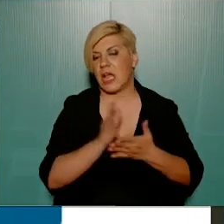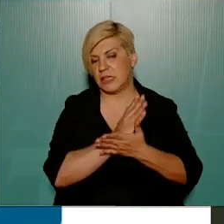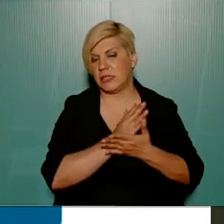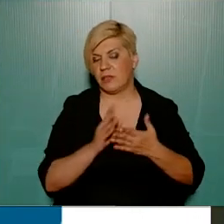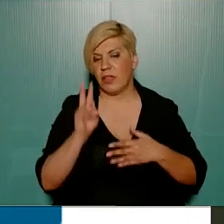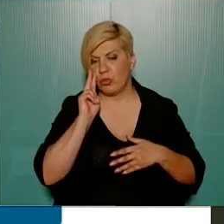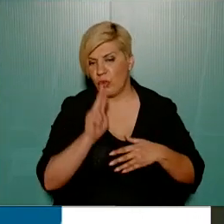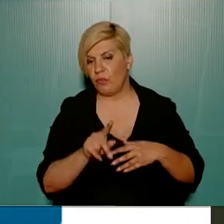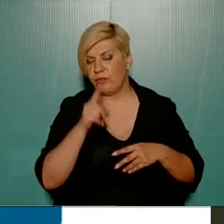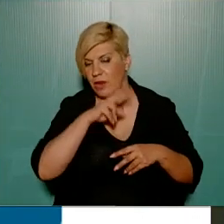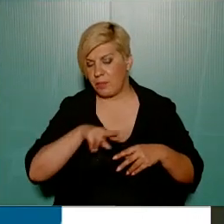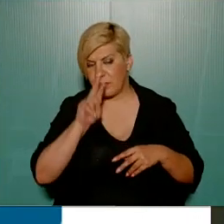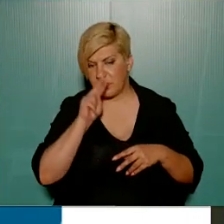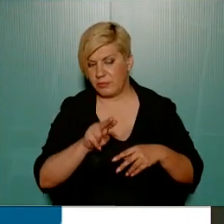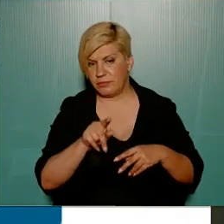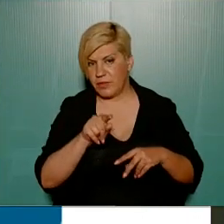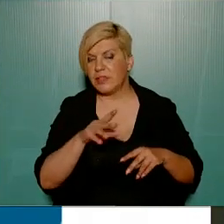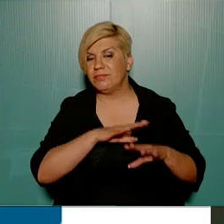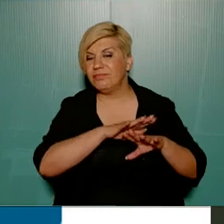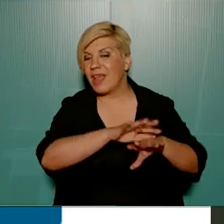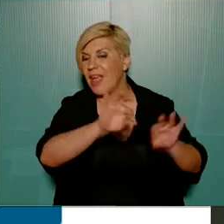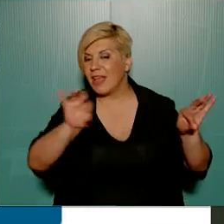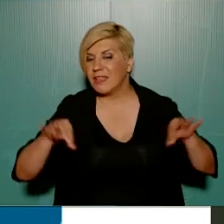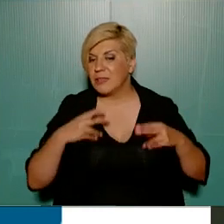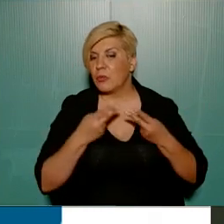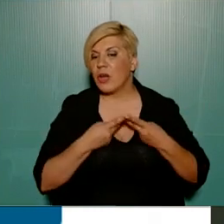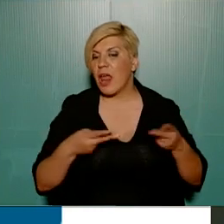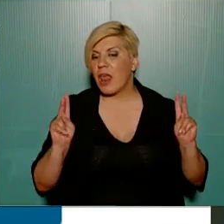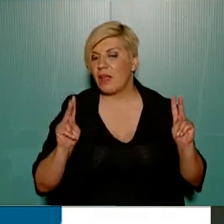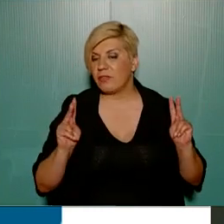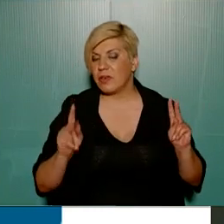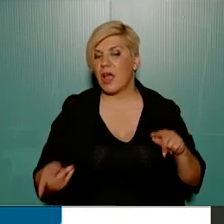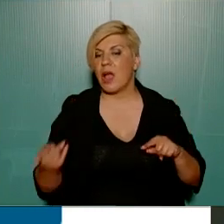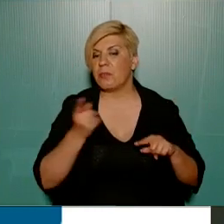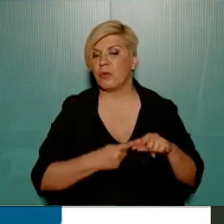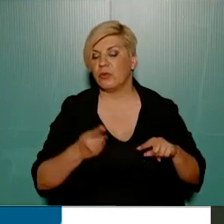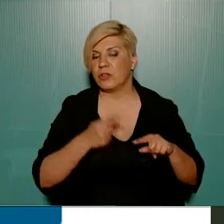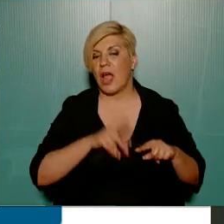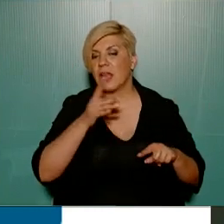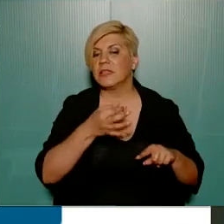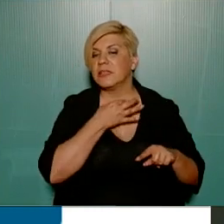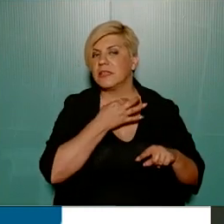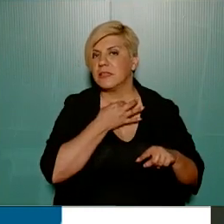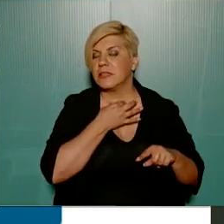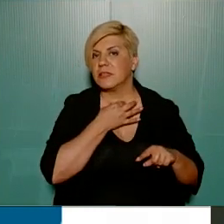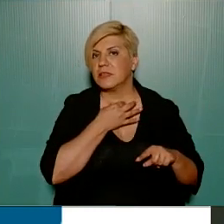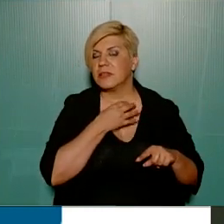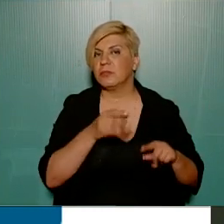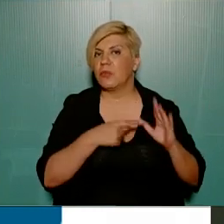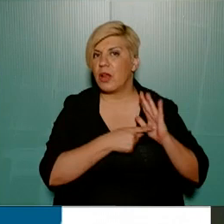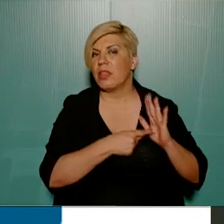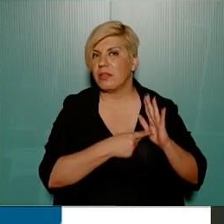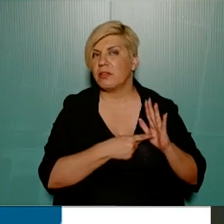Εδώ βλέπετε σε αυτή την έκταση που είναι ελεύθερη, μπορούν να προσθεθούν και άλλες χρήσεις, αυτές που